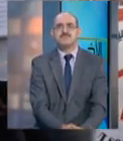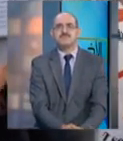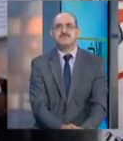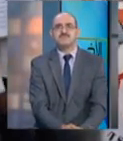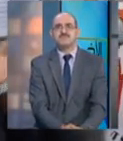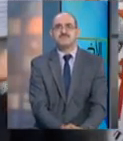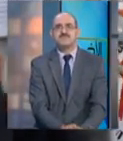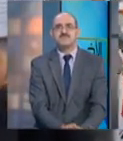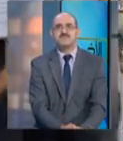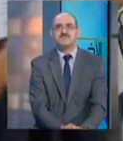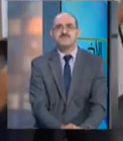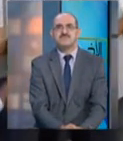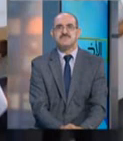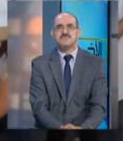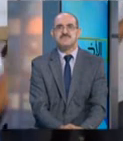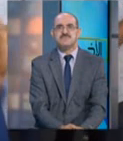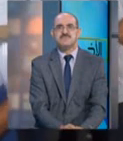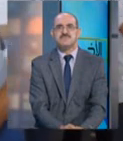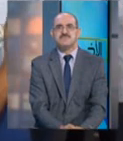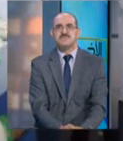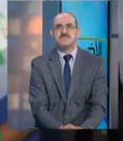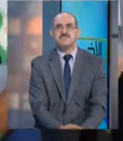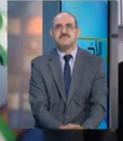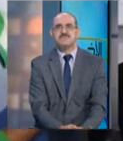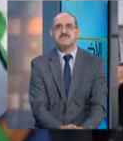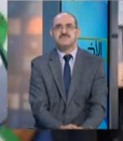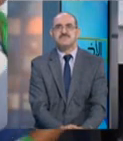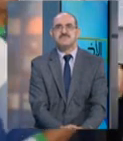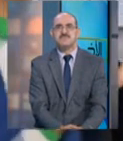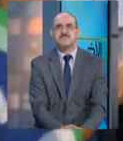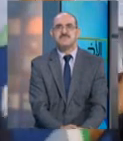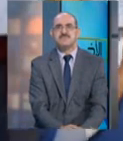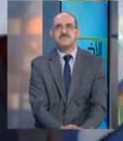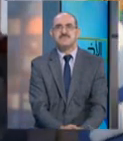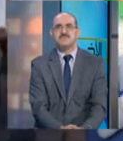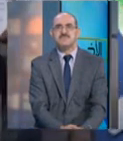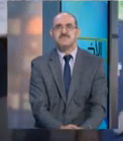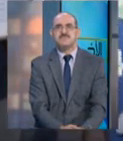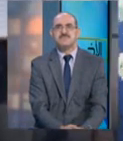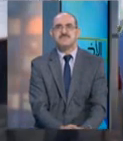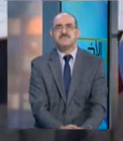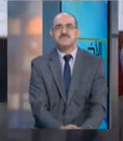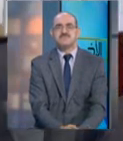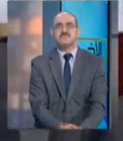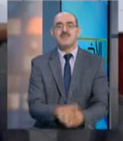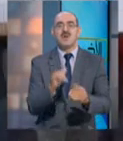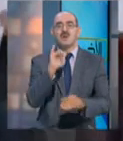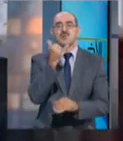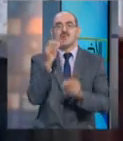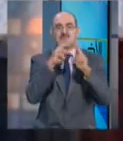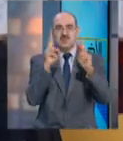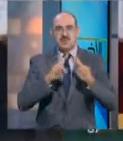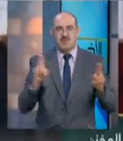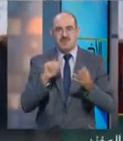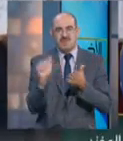الوحدة والصمت، والمطالب ستعود، والمطالب ستعود. في اليوم الدولي للقضاء